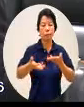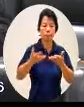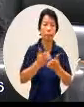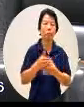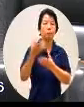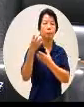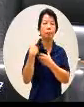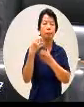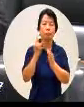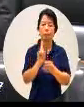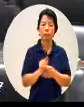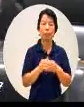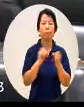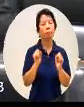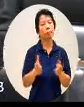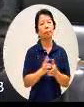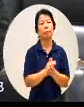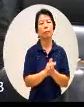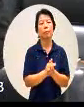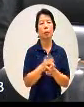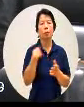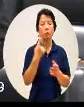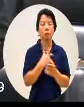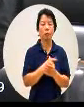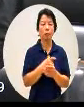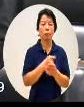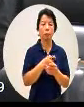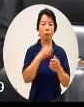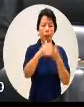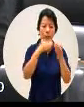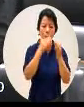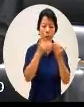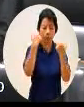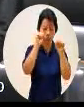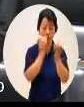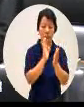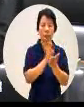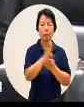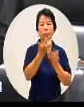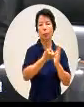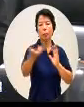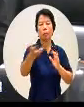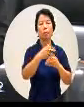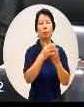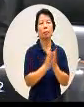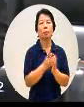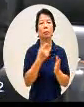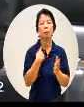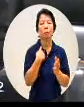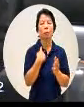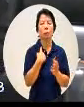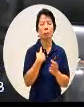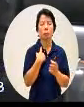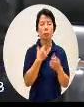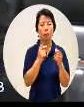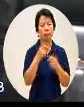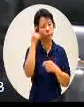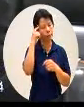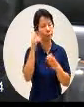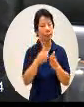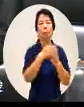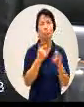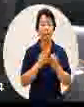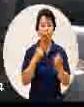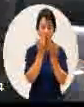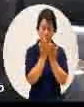沒什麼主要政治職務我那時候離開學校準備去從政然後我的心態呢因為我從小求學到